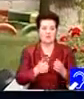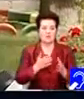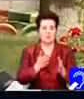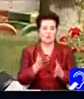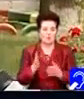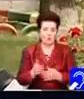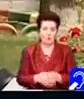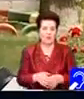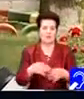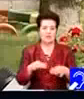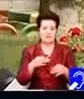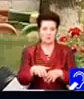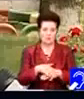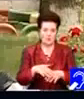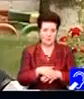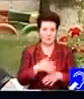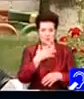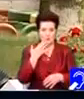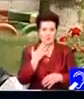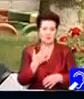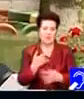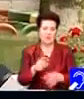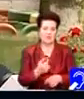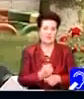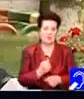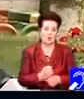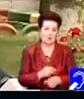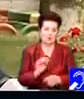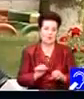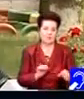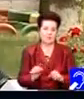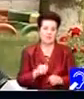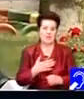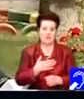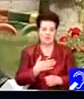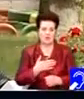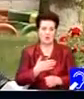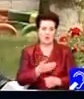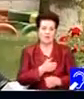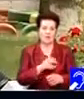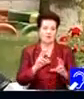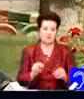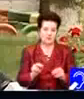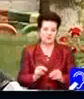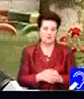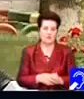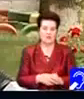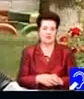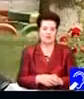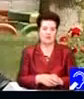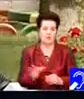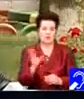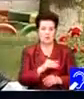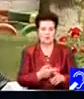apeduct, transport public și multe alte lucruri care țin de mijlocii de administrare. Eu vreau sincer ca